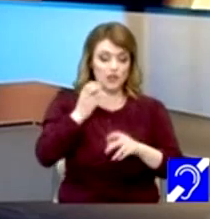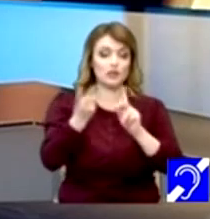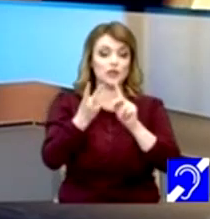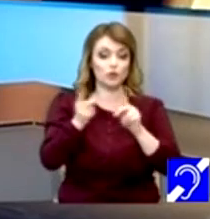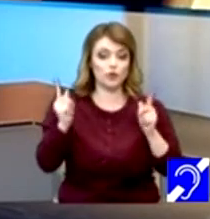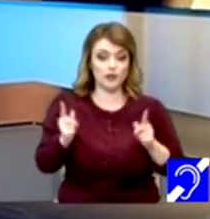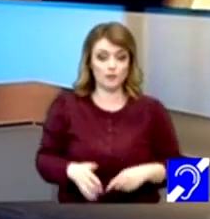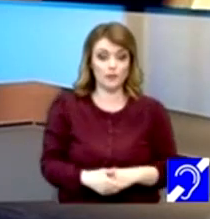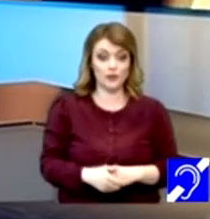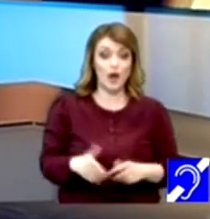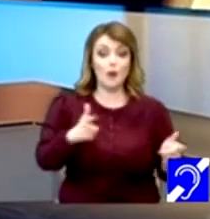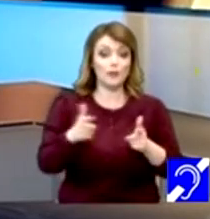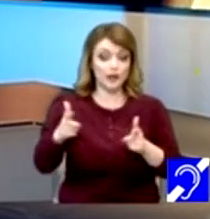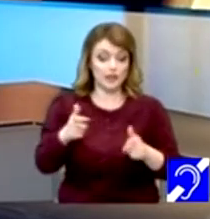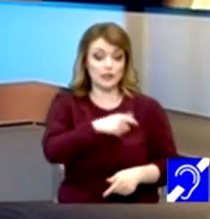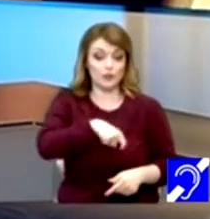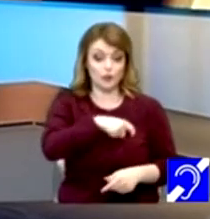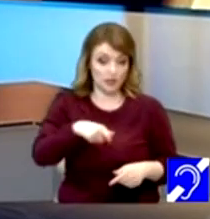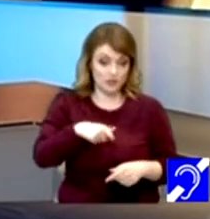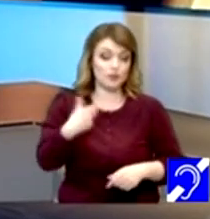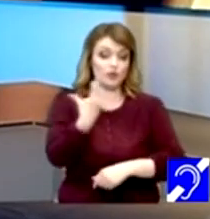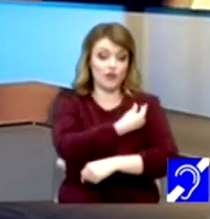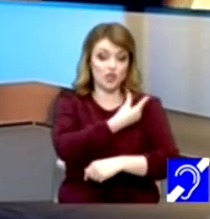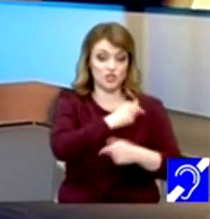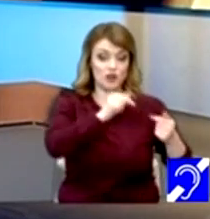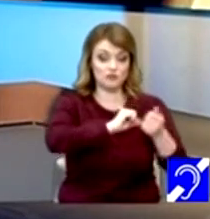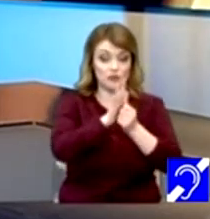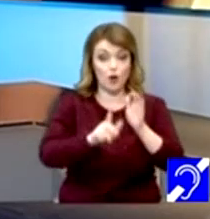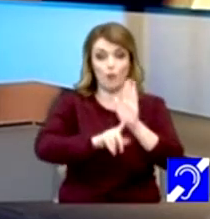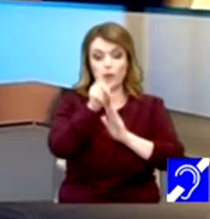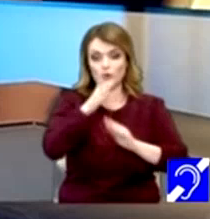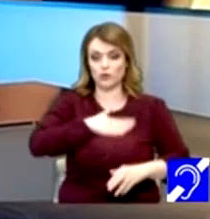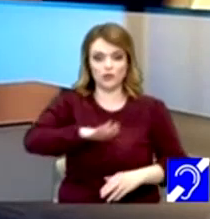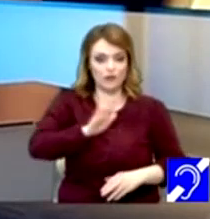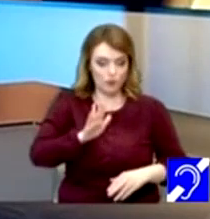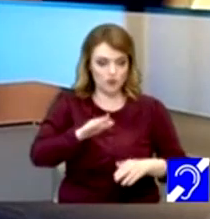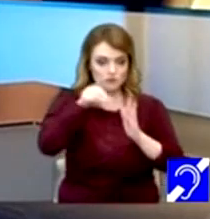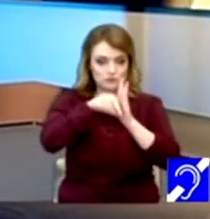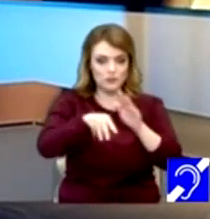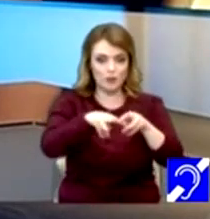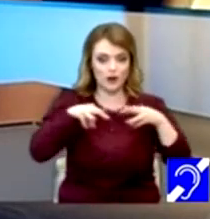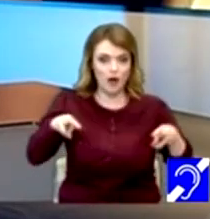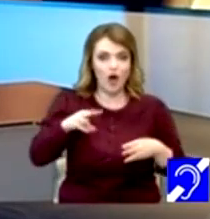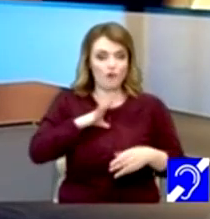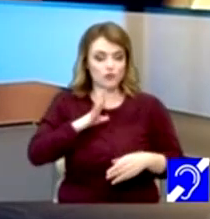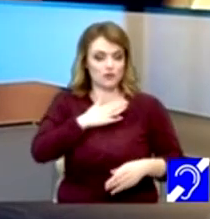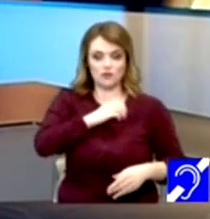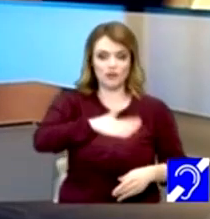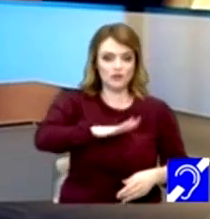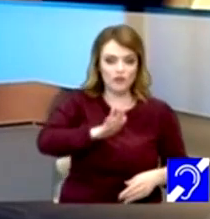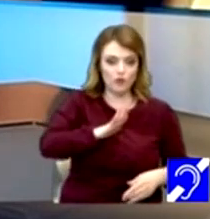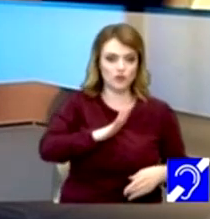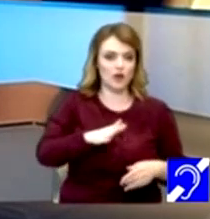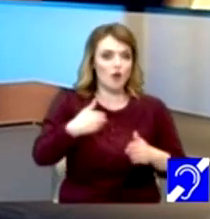de-a doua etapă. Pregătirea deputaților pentru vaccinare a stârnit critici în Parlament. Unii s-au arătat indignați că în